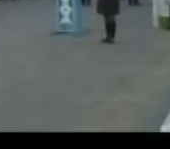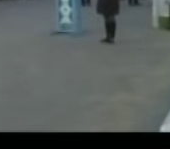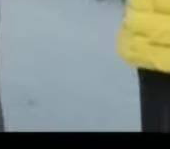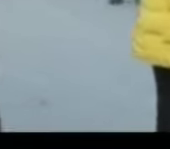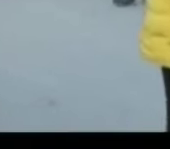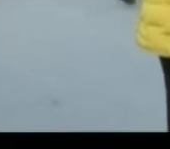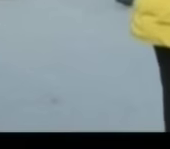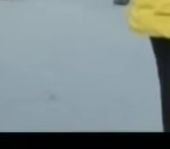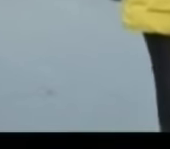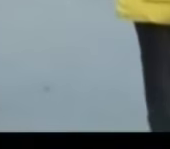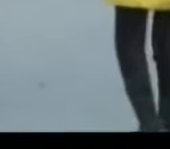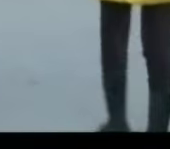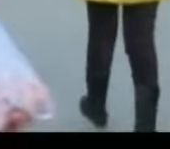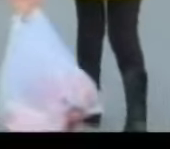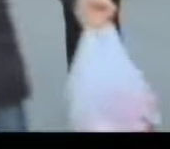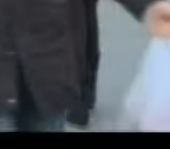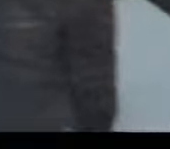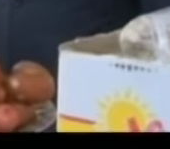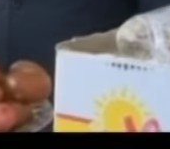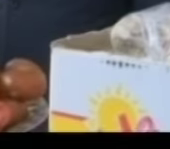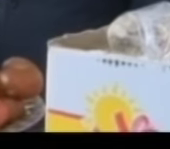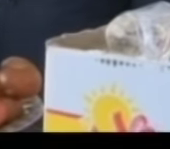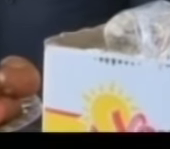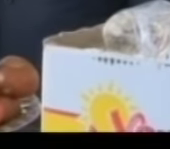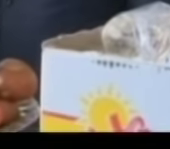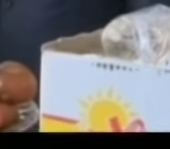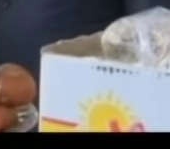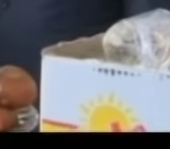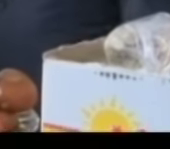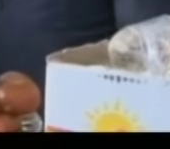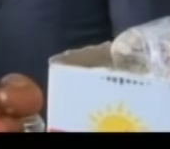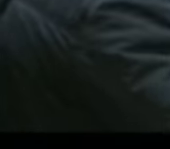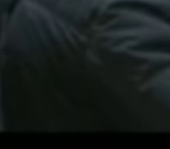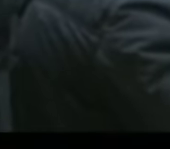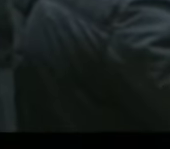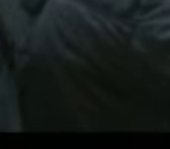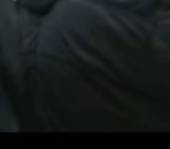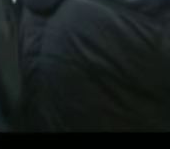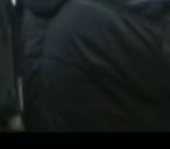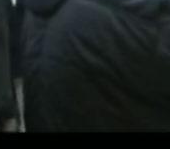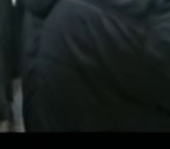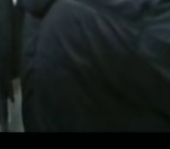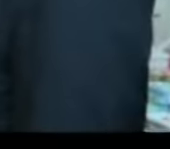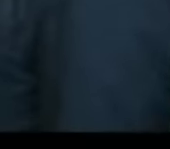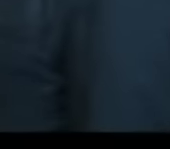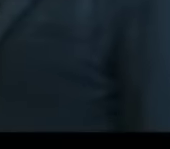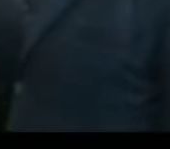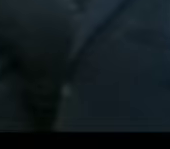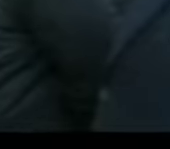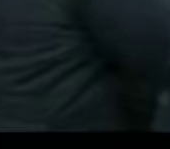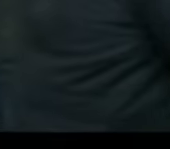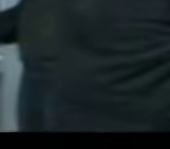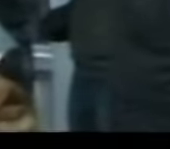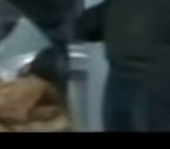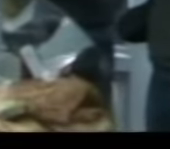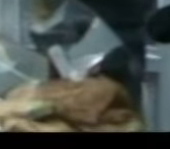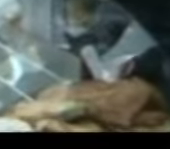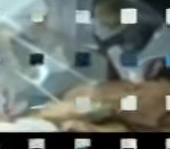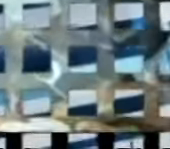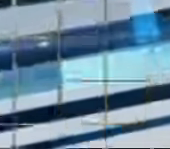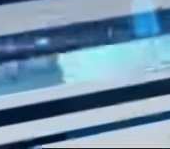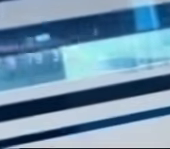картофеля будем снижать. Зам. Акима области Шалтар Байбеков посетил ярмарку в Семее и остался недовольным ценами.